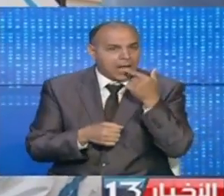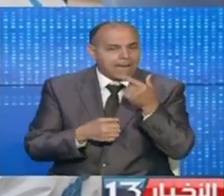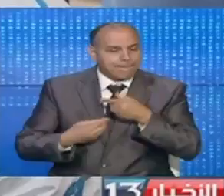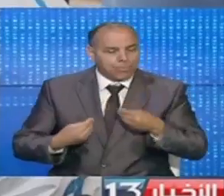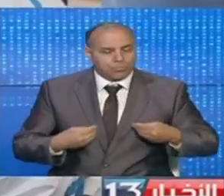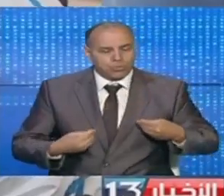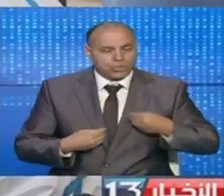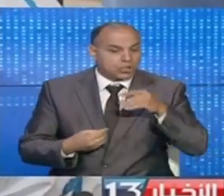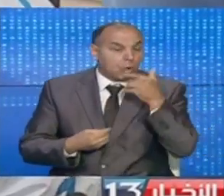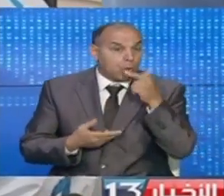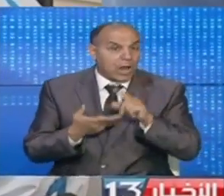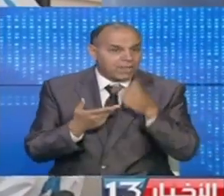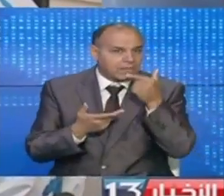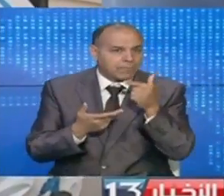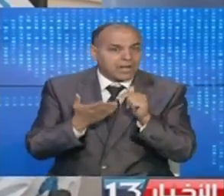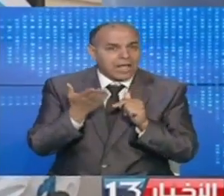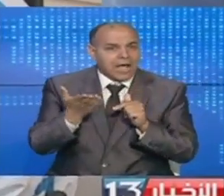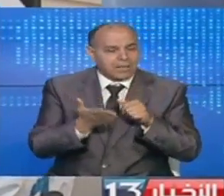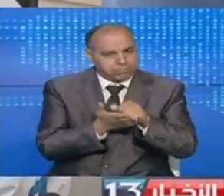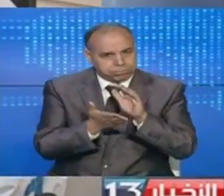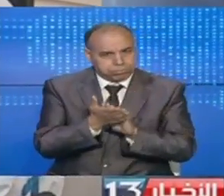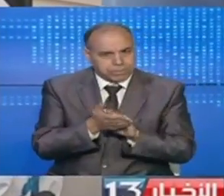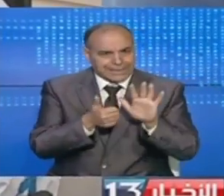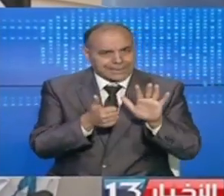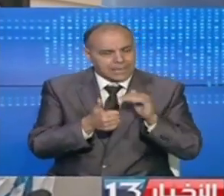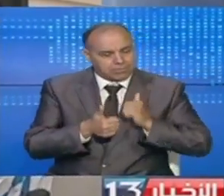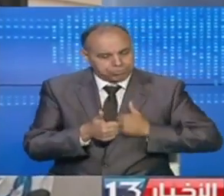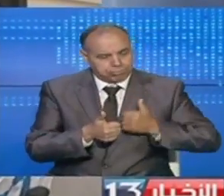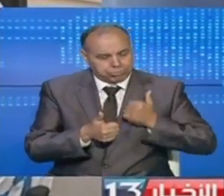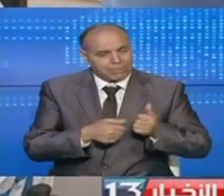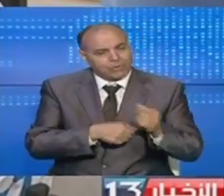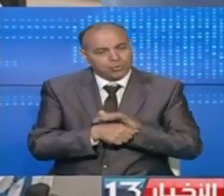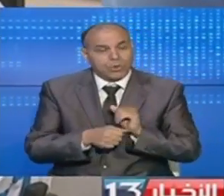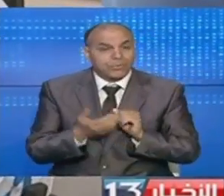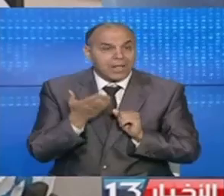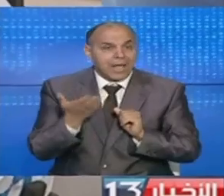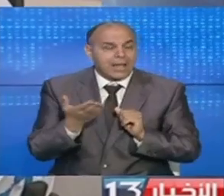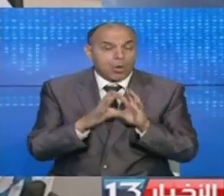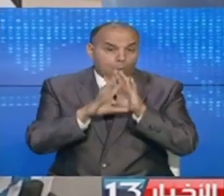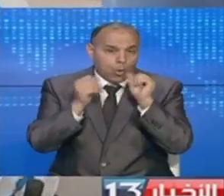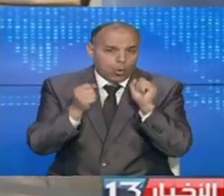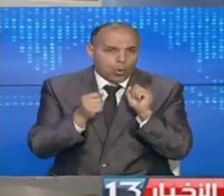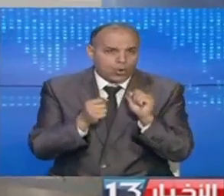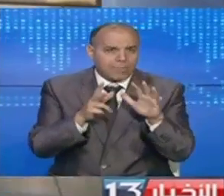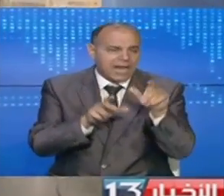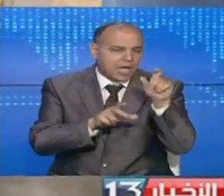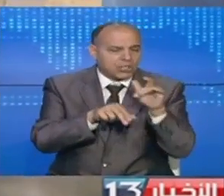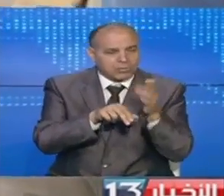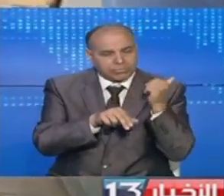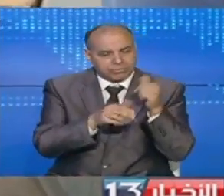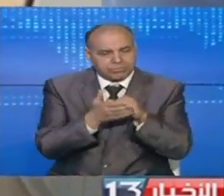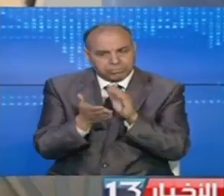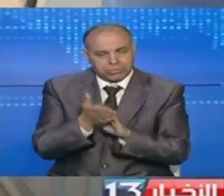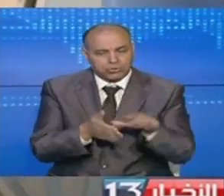المدير الجهوي للصحة حمدي الحذري تسجيل 6 حالة شفاء من فيروس كورونا من مجموع 8 إصابات